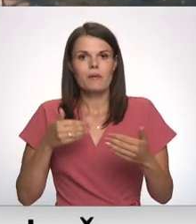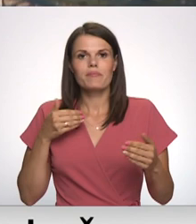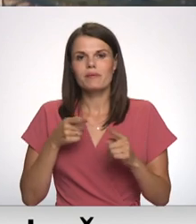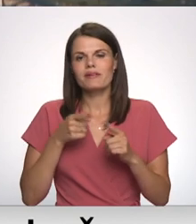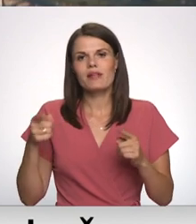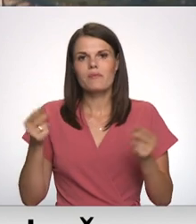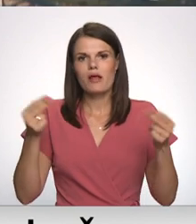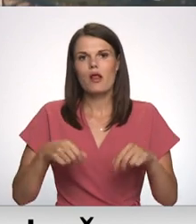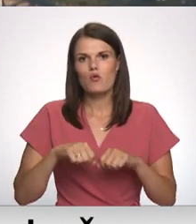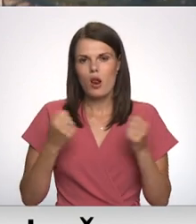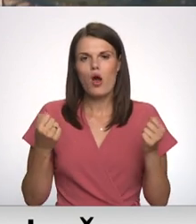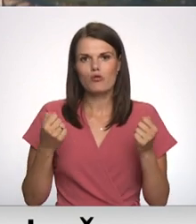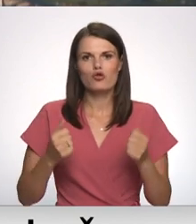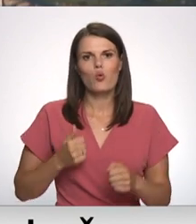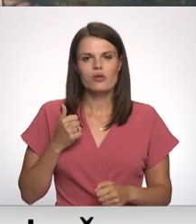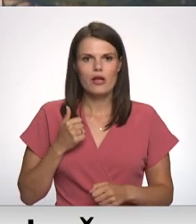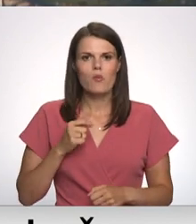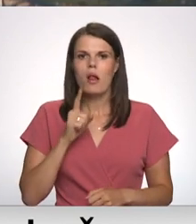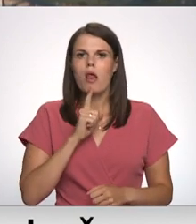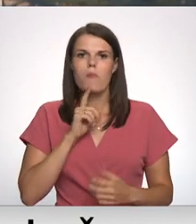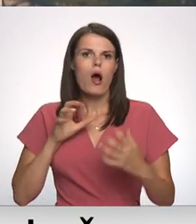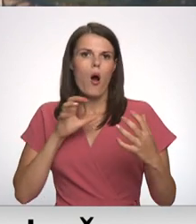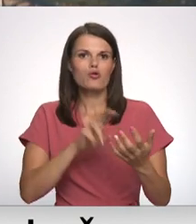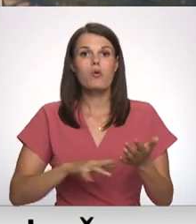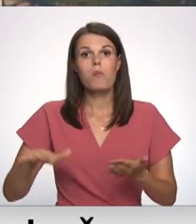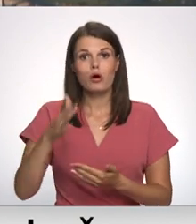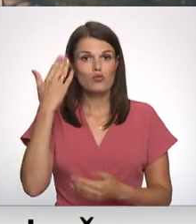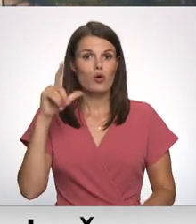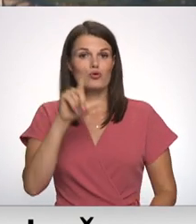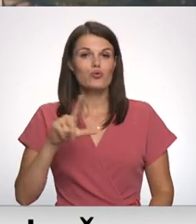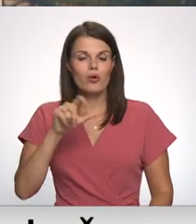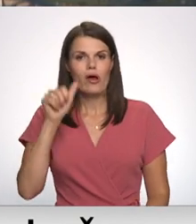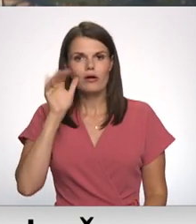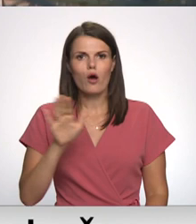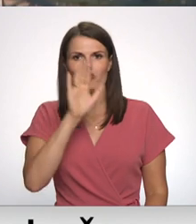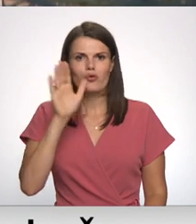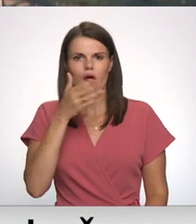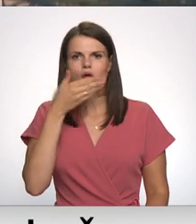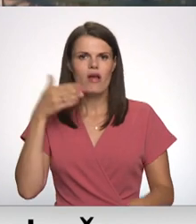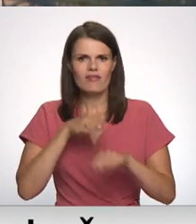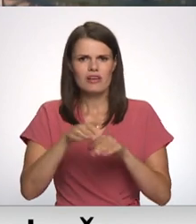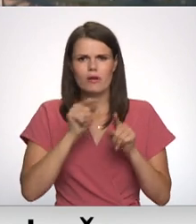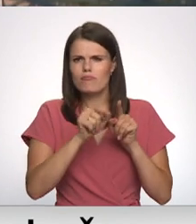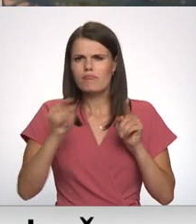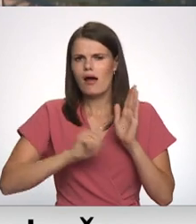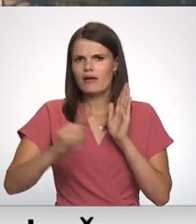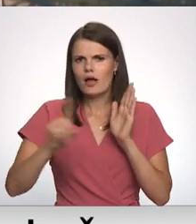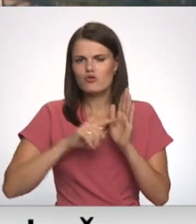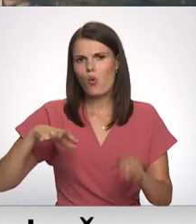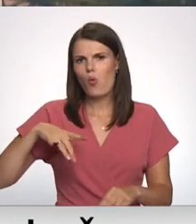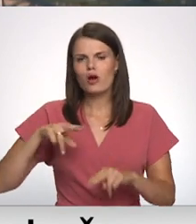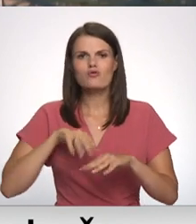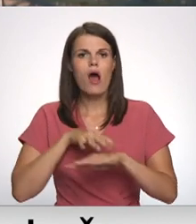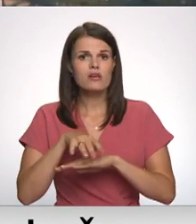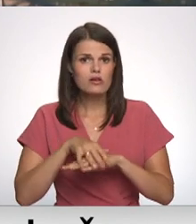pirmstermiņa līguma laušanu ar uzņēmumu Liepājas autobusu parks, jo kopš jūlija ikdienu netiek izpildīta virkne reisu Ogrē un